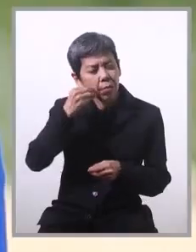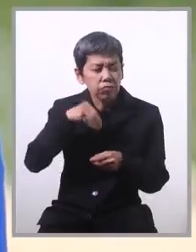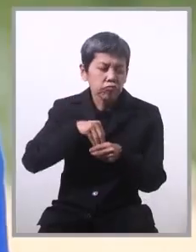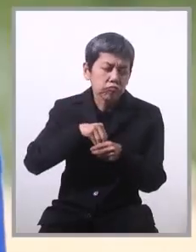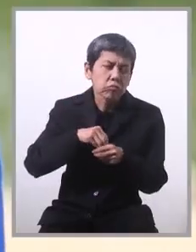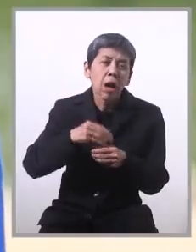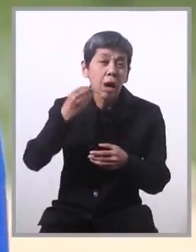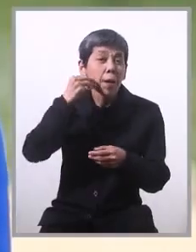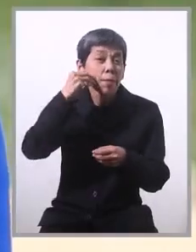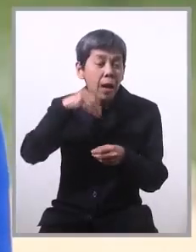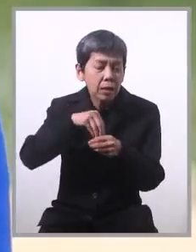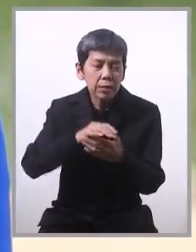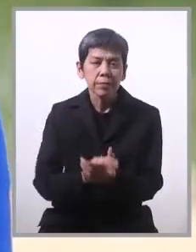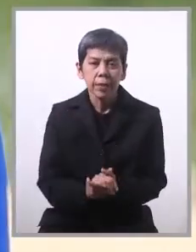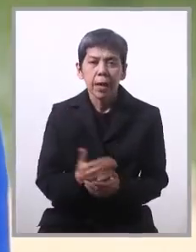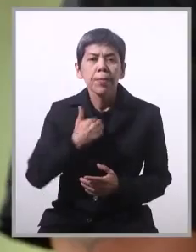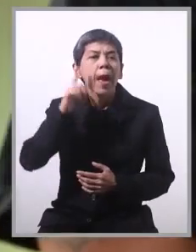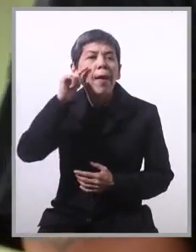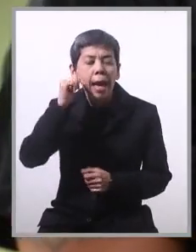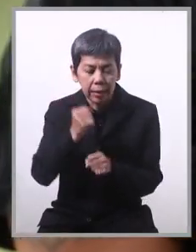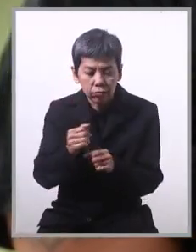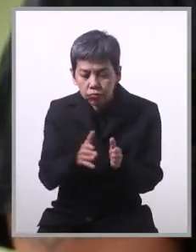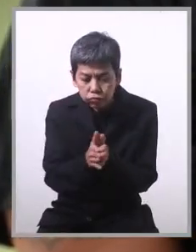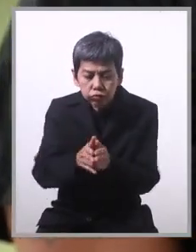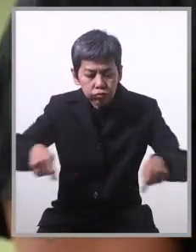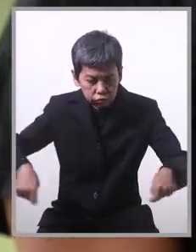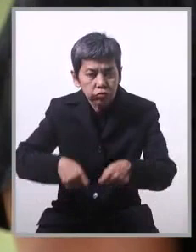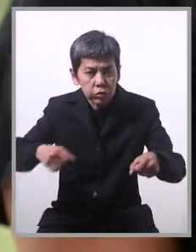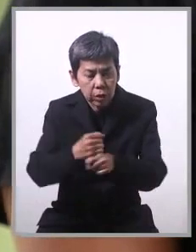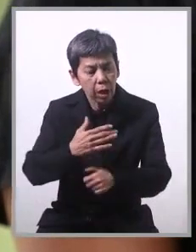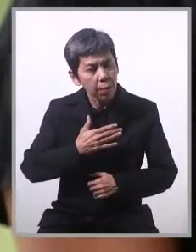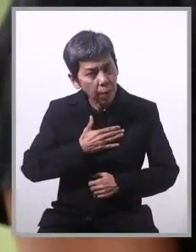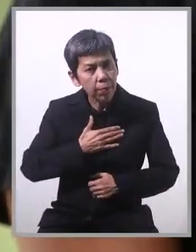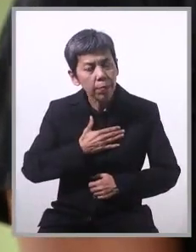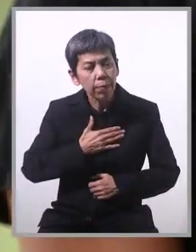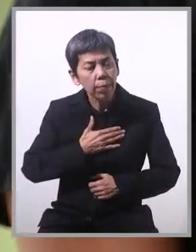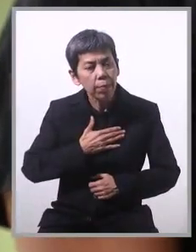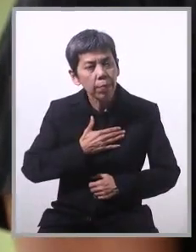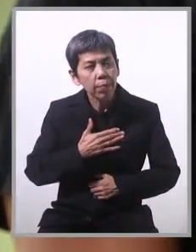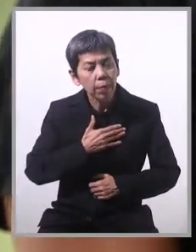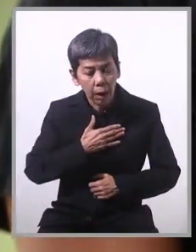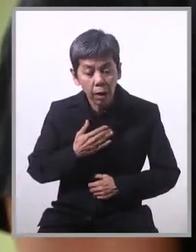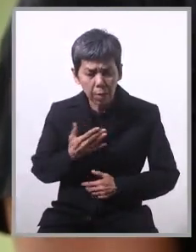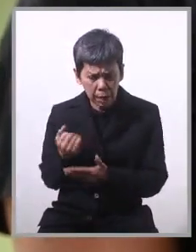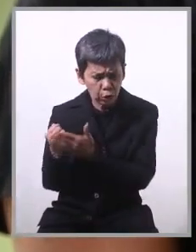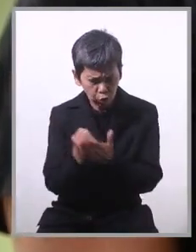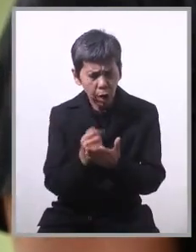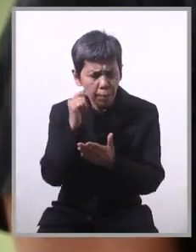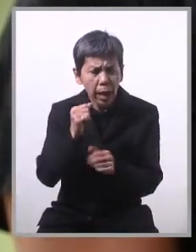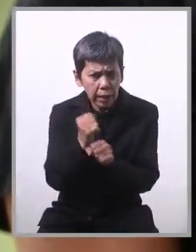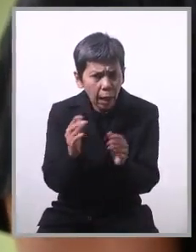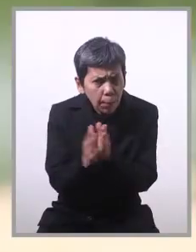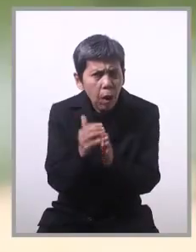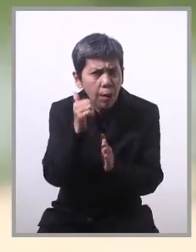บ้านมั้งพอดีที่จอดนี่แม่เขาทำงานอยู ่ ก็เลยเจ๊เขาเลยให้เข้ามาช่วย